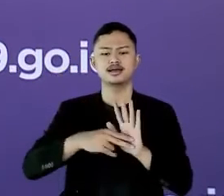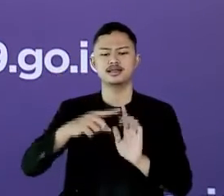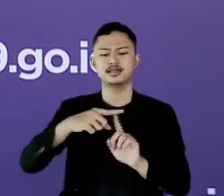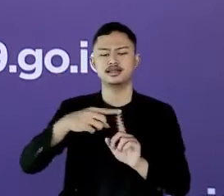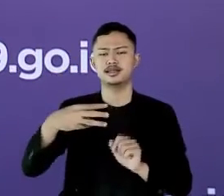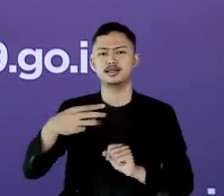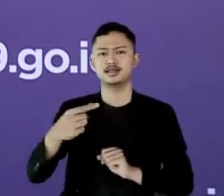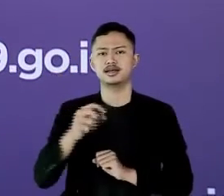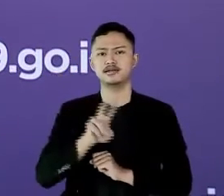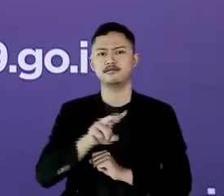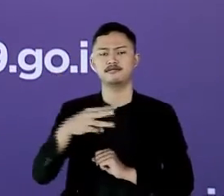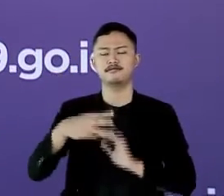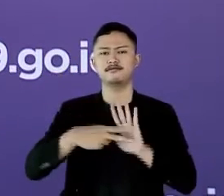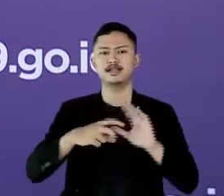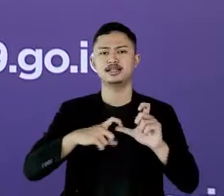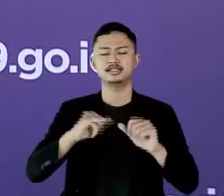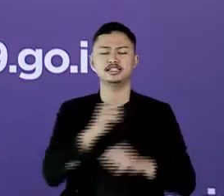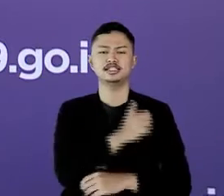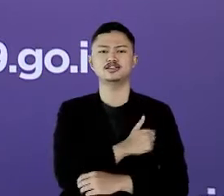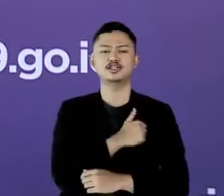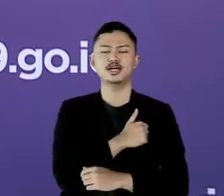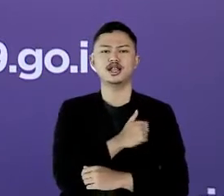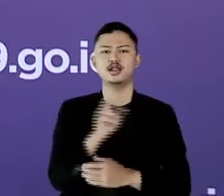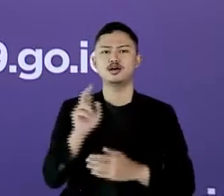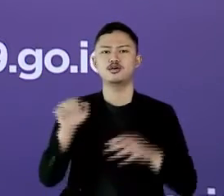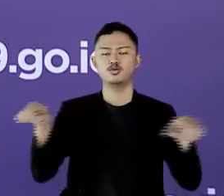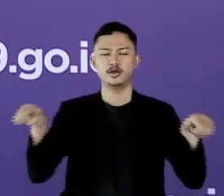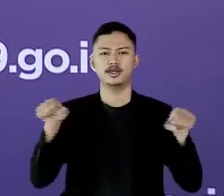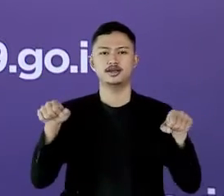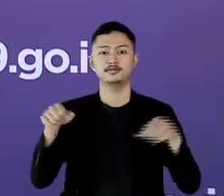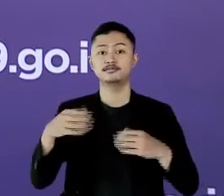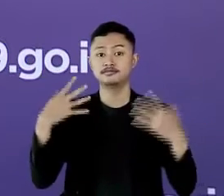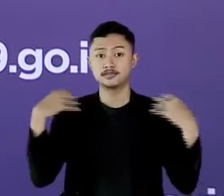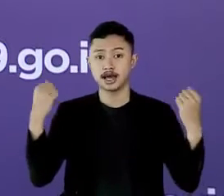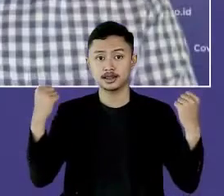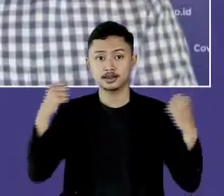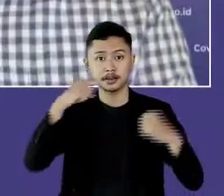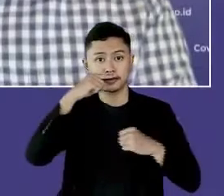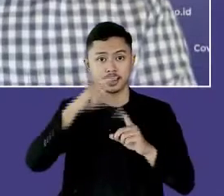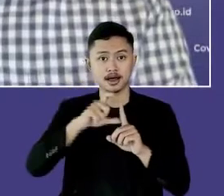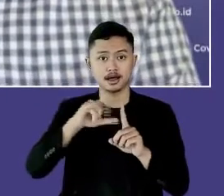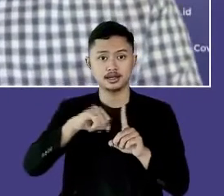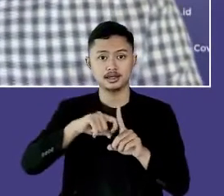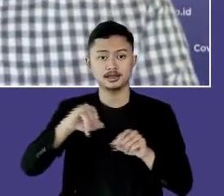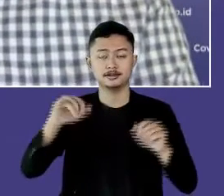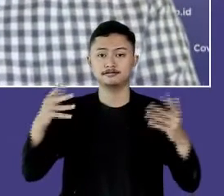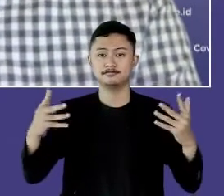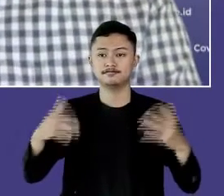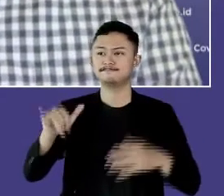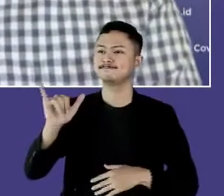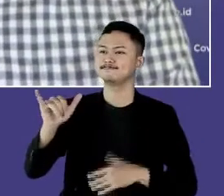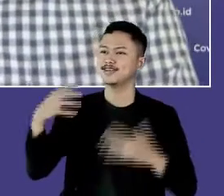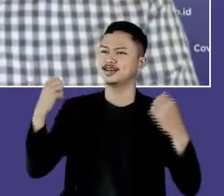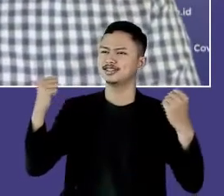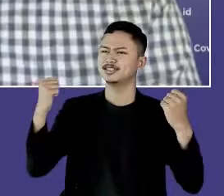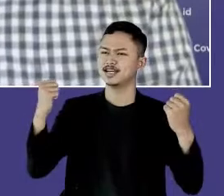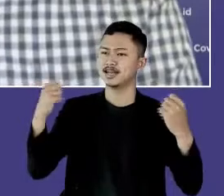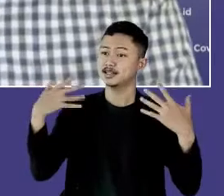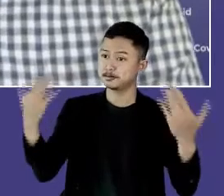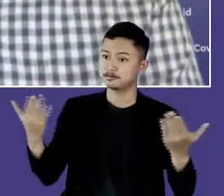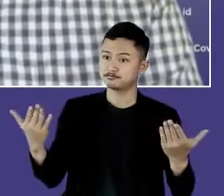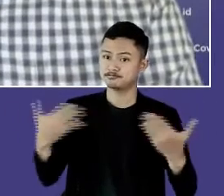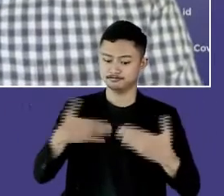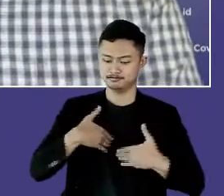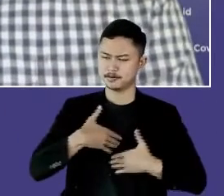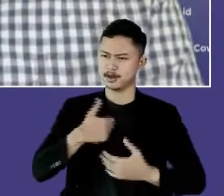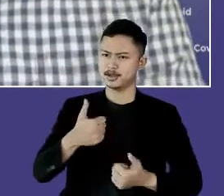Krisis Fakultas Psikologi Universitas Indonesia. Apa kabar Pak Diki, salam sehat? Salam sehat, apa kabar Mas Vicky,